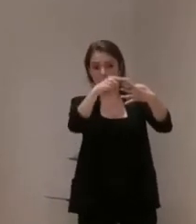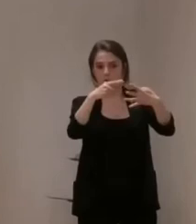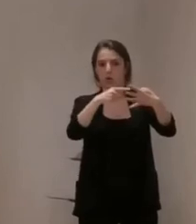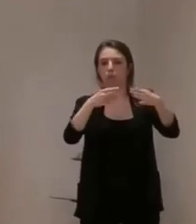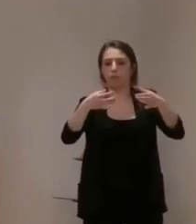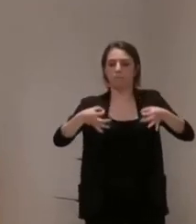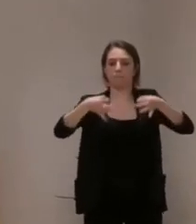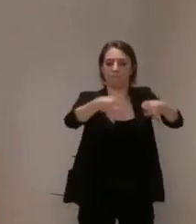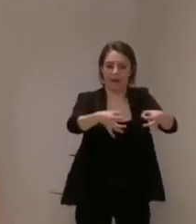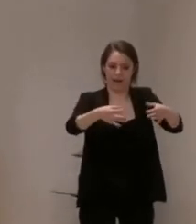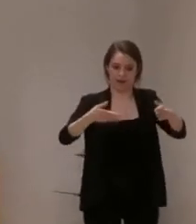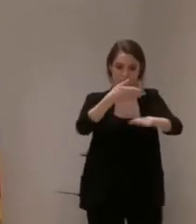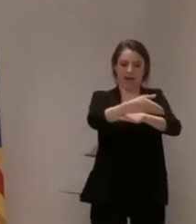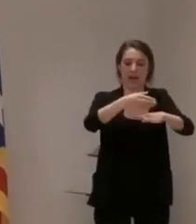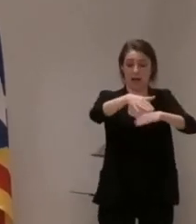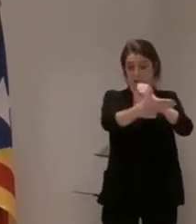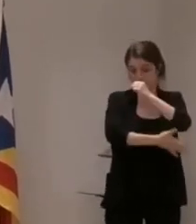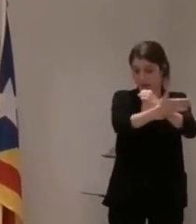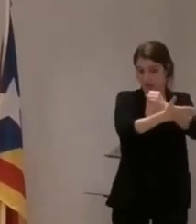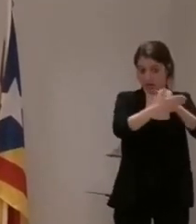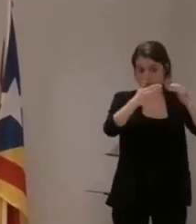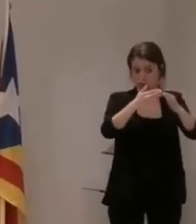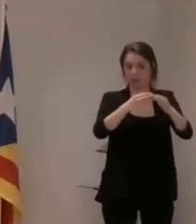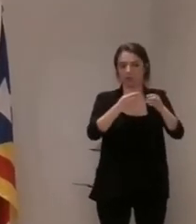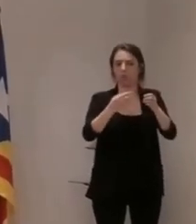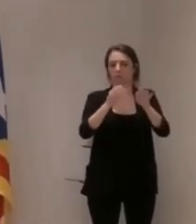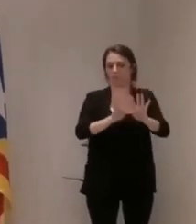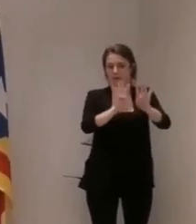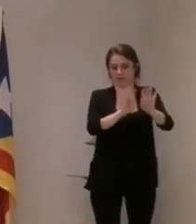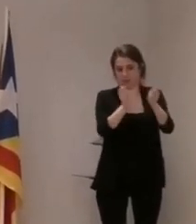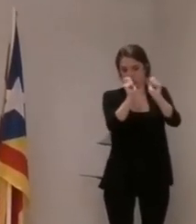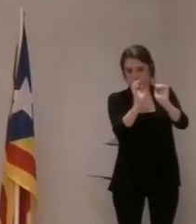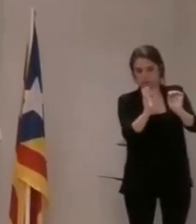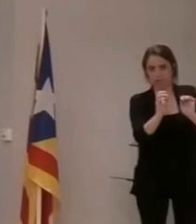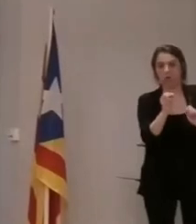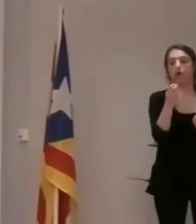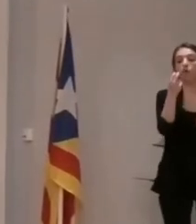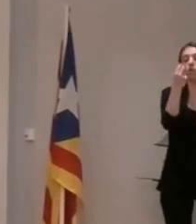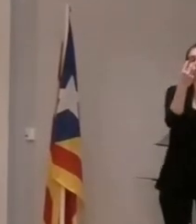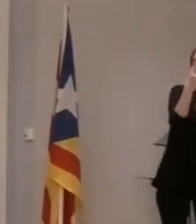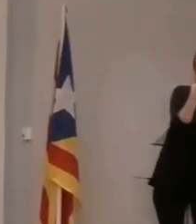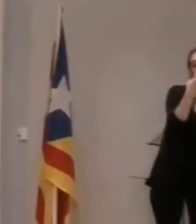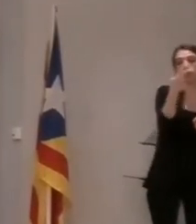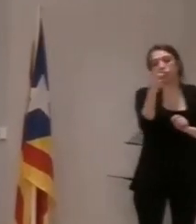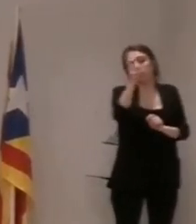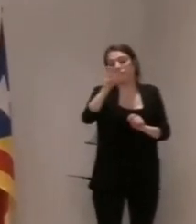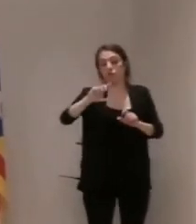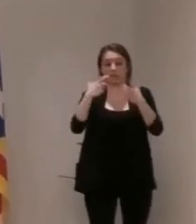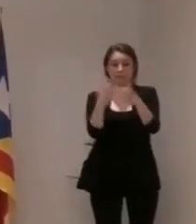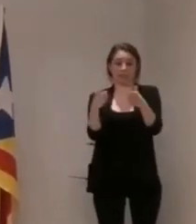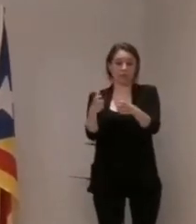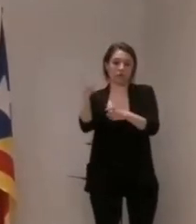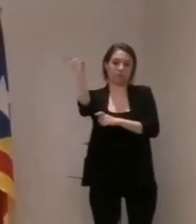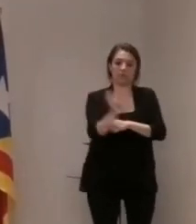Laietana. Venen dues persones, alguna de les persones que estan detingudes, i ens explica la seva experiència